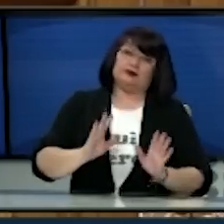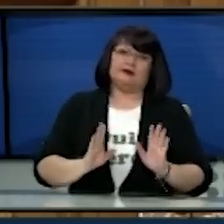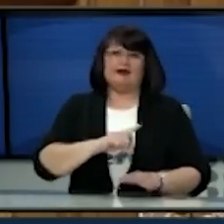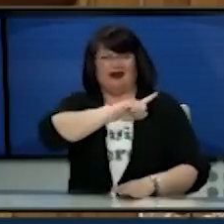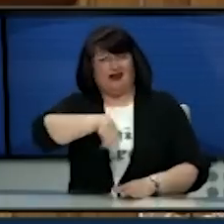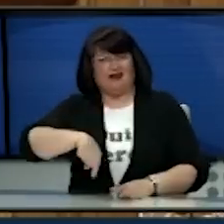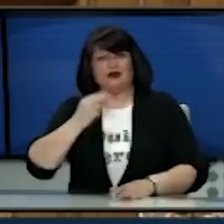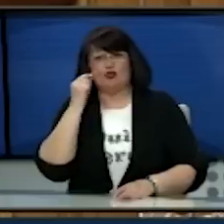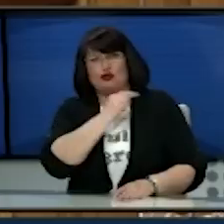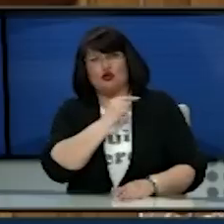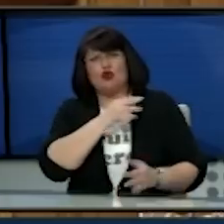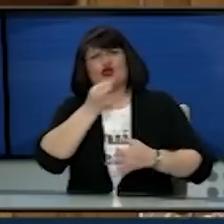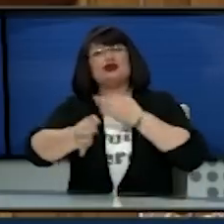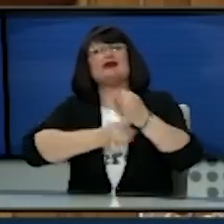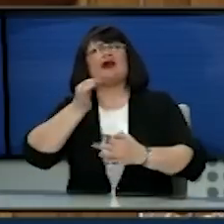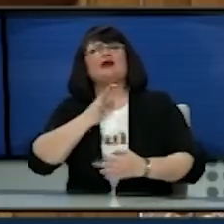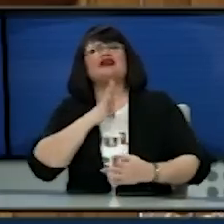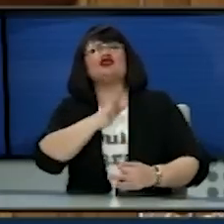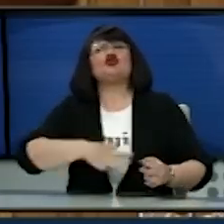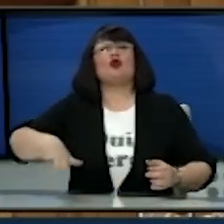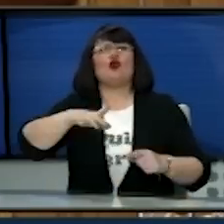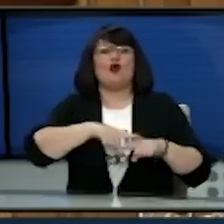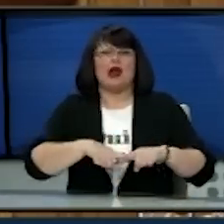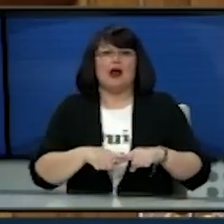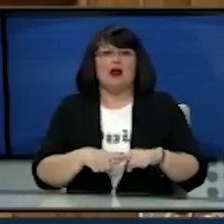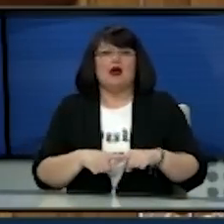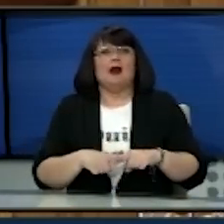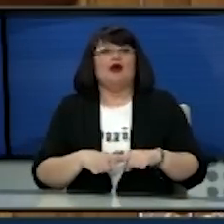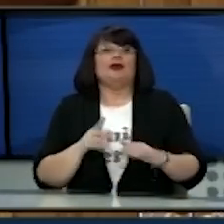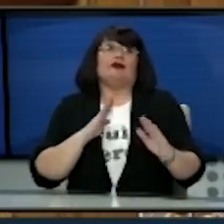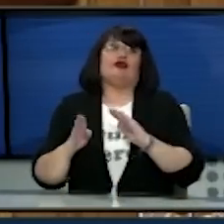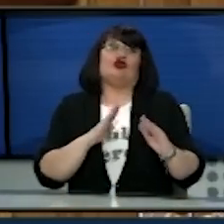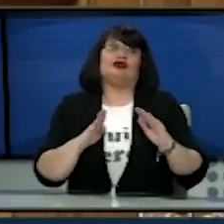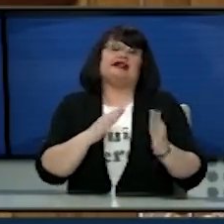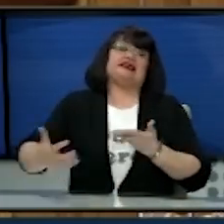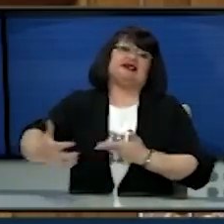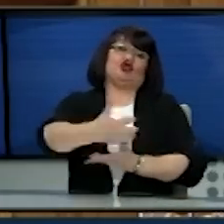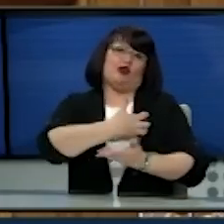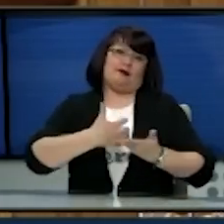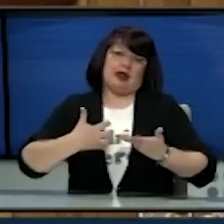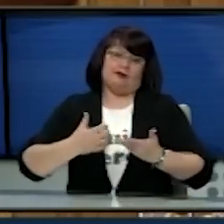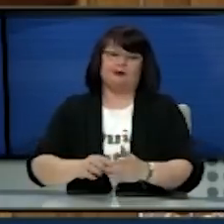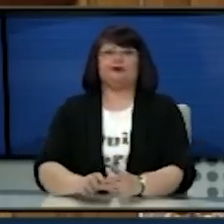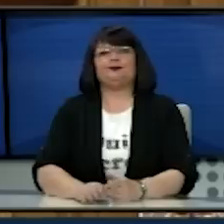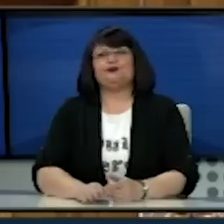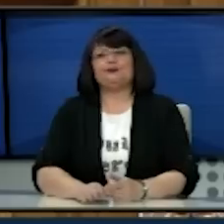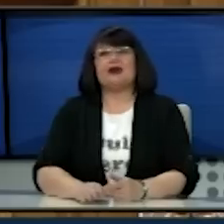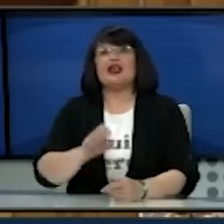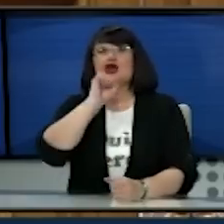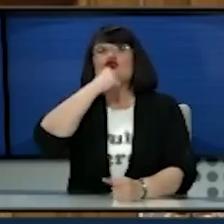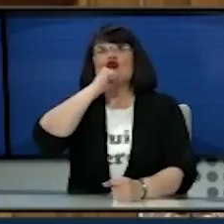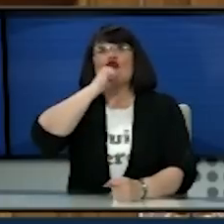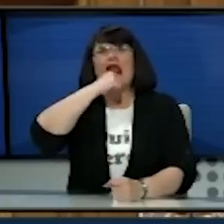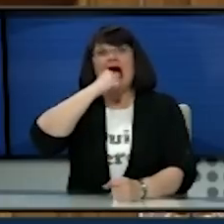έρχεστε εδώ σήμερα να πείτε στον ελληνικό λαό ότι μεριμνάτε για το εισόδημά του. Το σουβλάκι με